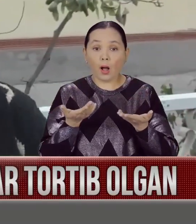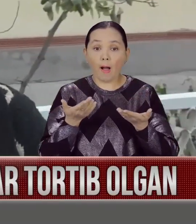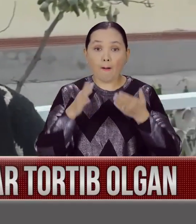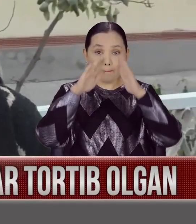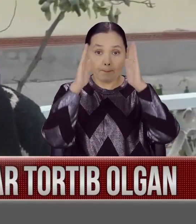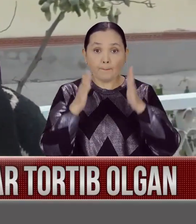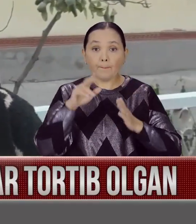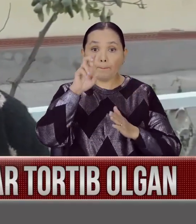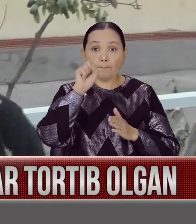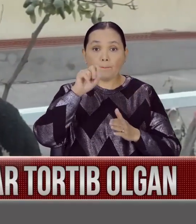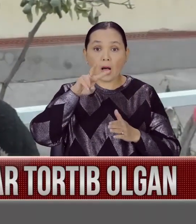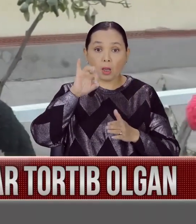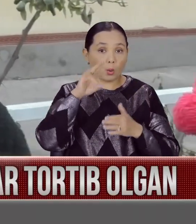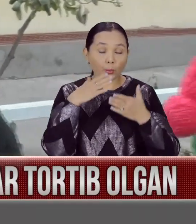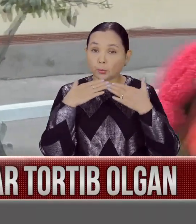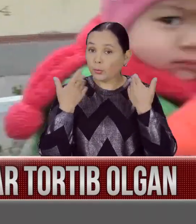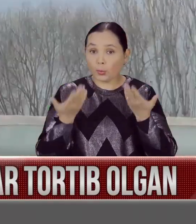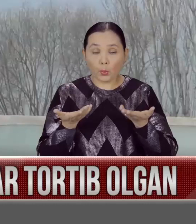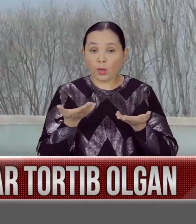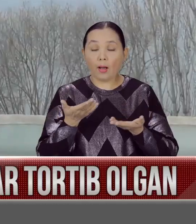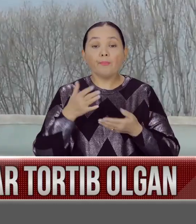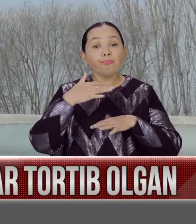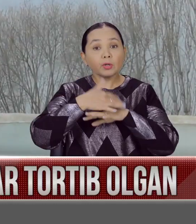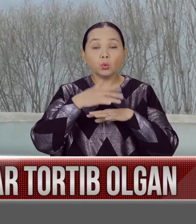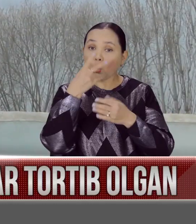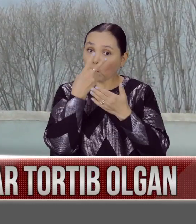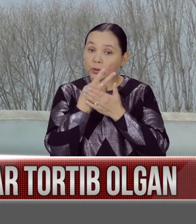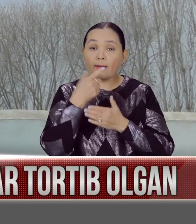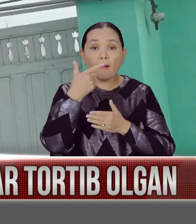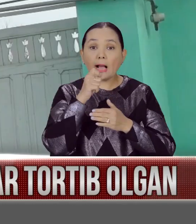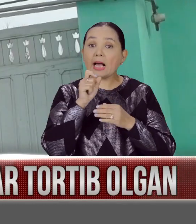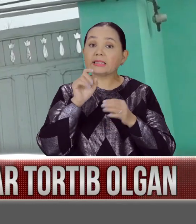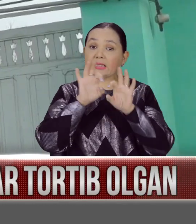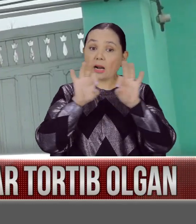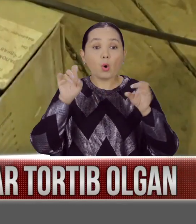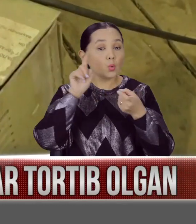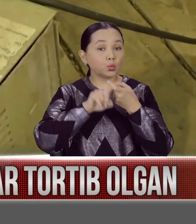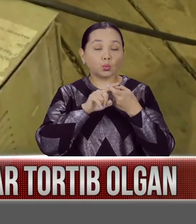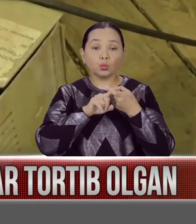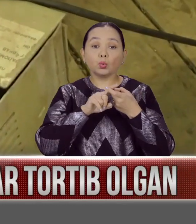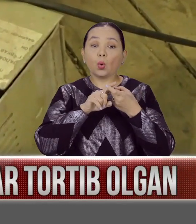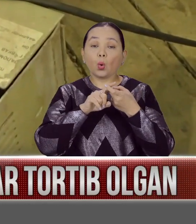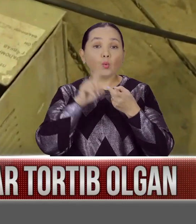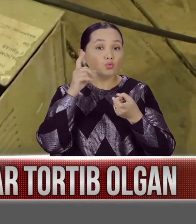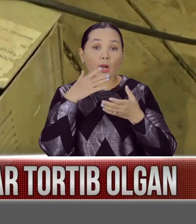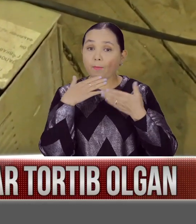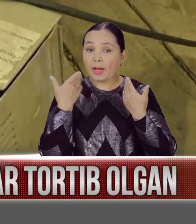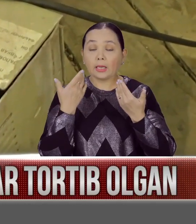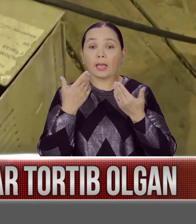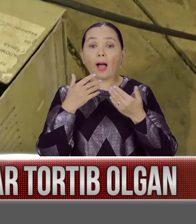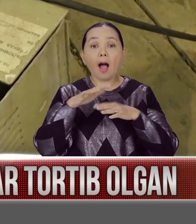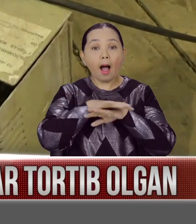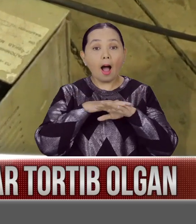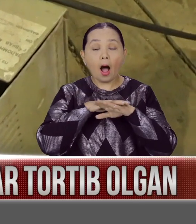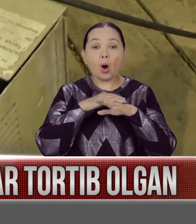Yo'q, gaz balloni yo'q. Sizam gaz balloni yo'q. Yo'q, gaz balloni o'tmaganmiz, shu gazdan foydalanamiz. Ko'chalarni kuzatganimizda gaz tarmoqlaridan uzilmagan. Aholi gazni tortib